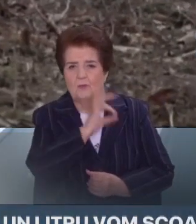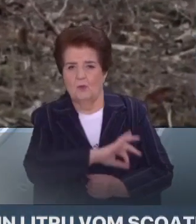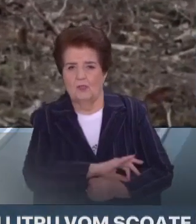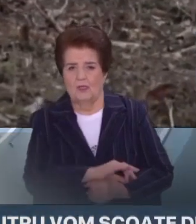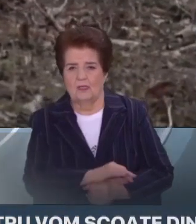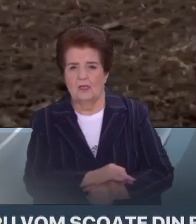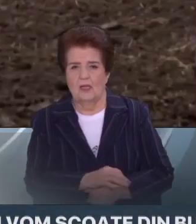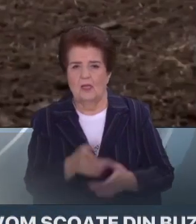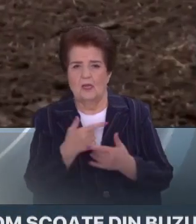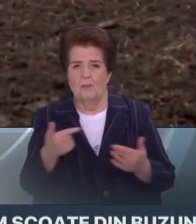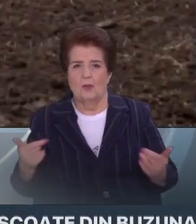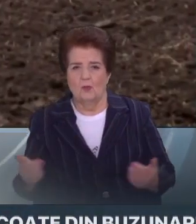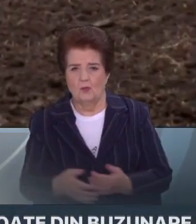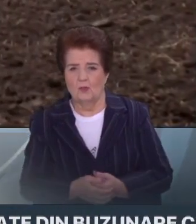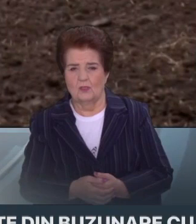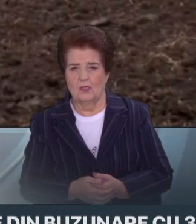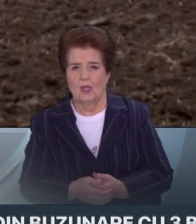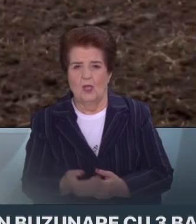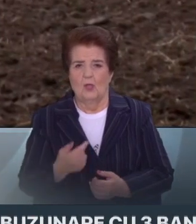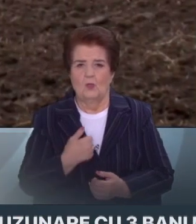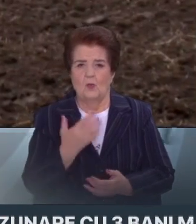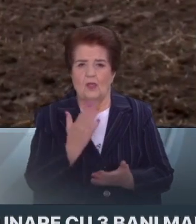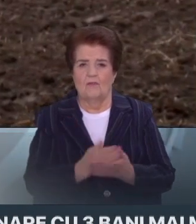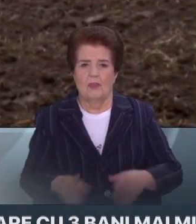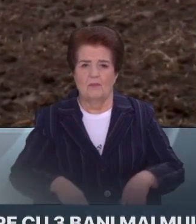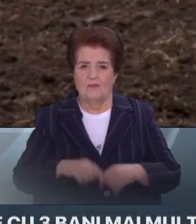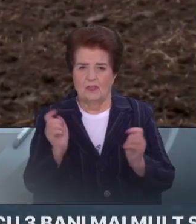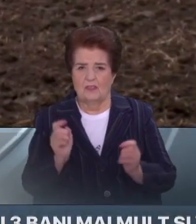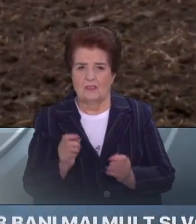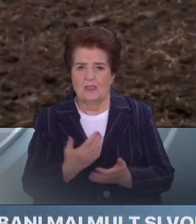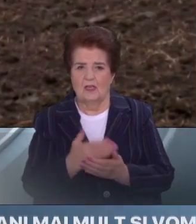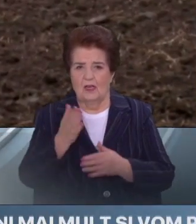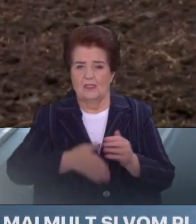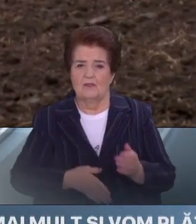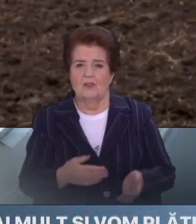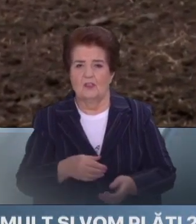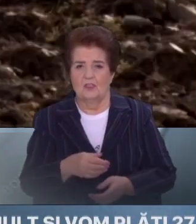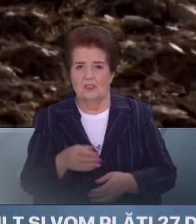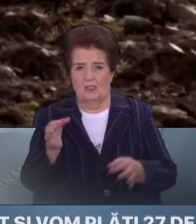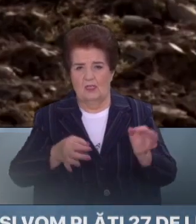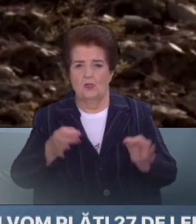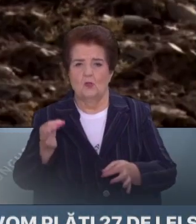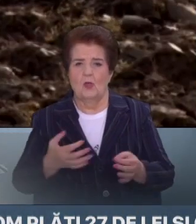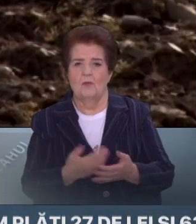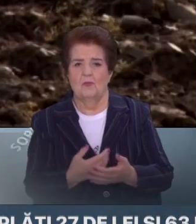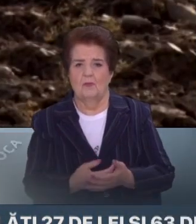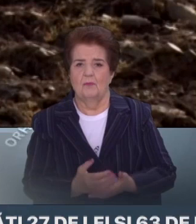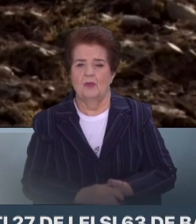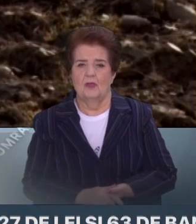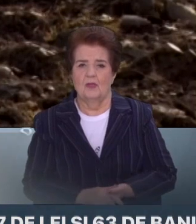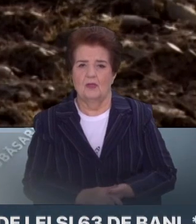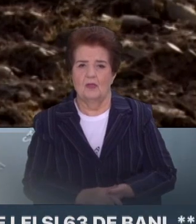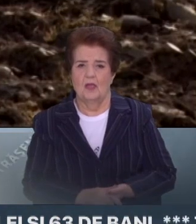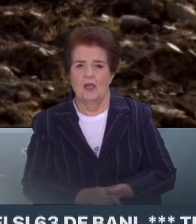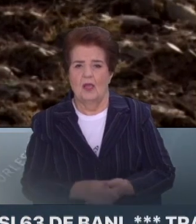de producție, fiindcă noi avem vânzări abia spre sfârșitul, în toamnă, peste 6, 7, 8, 9